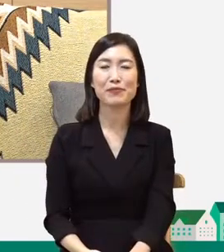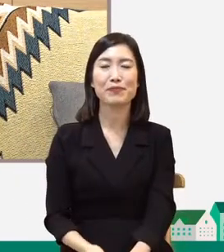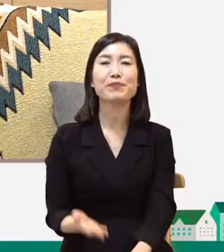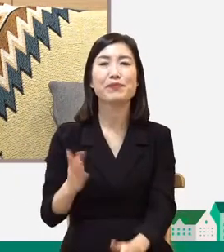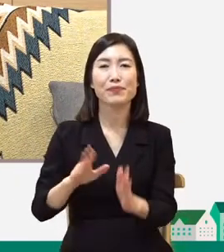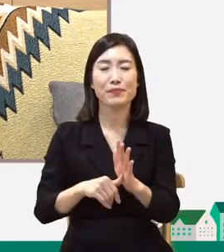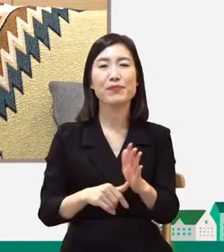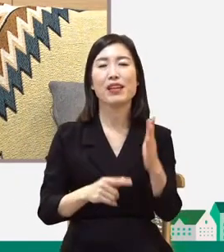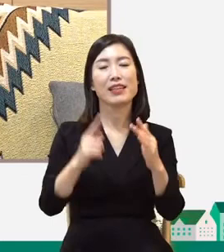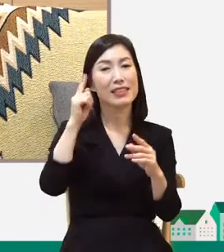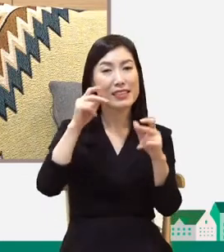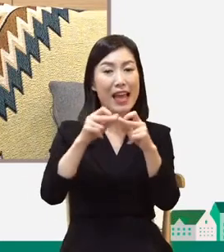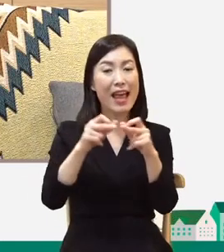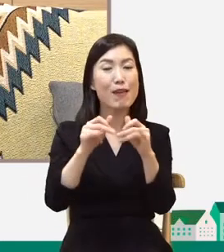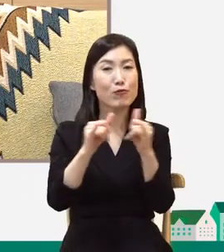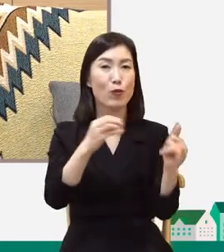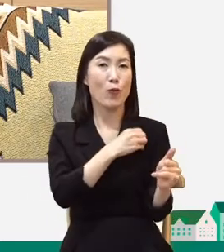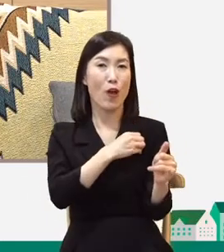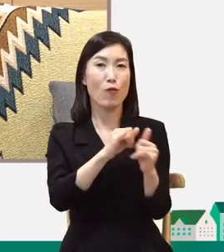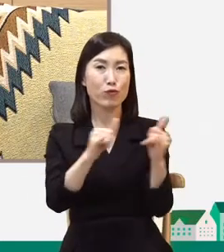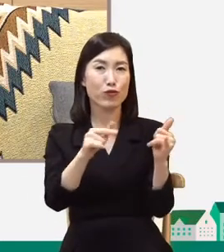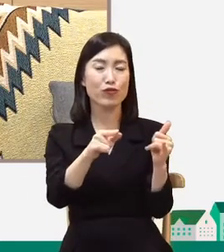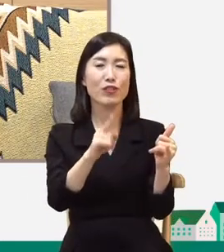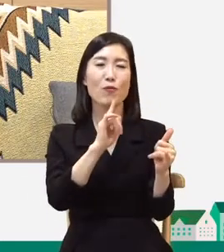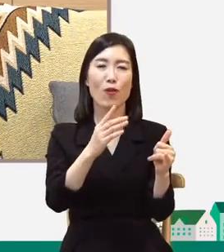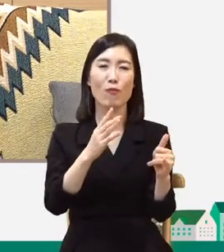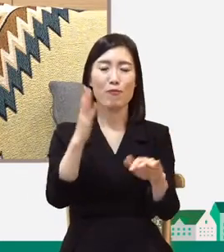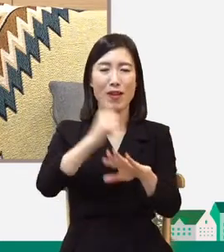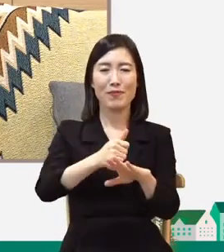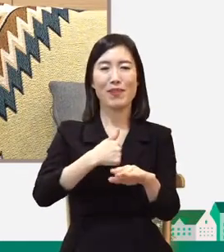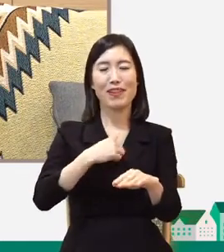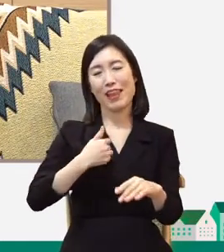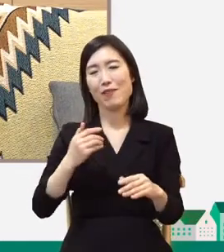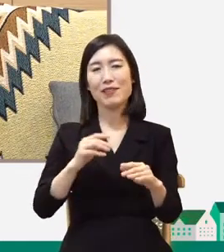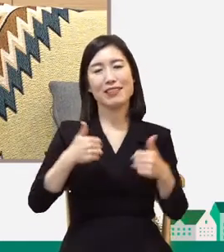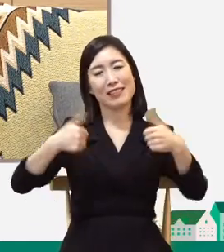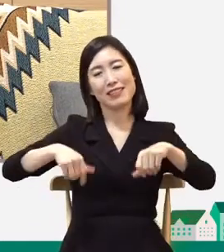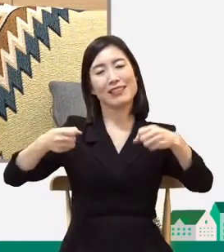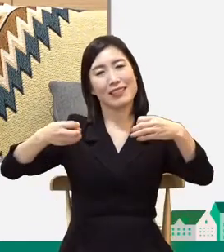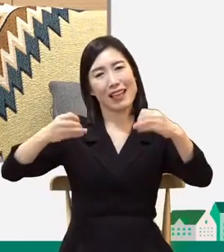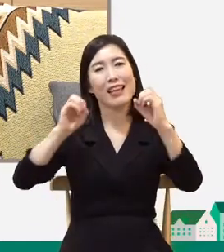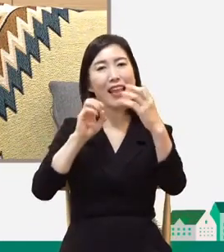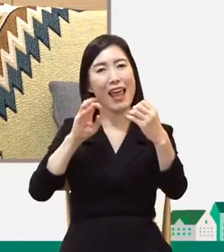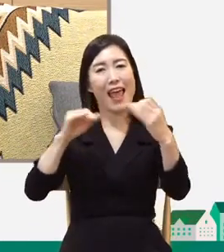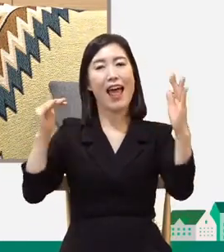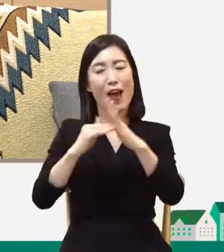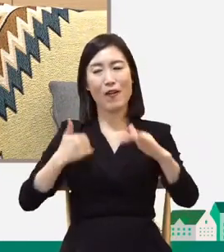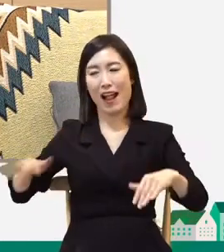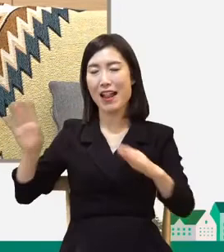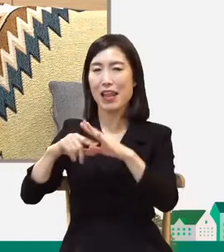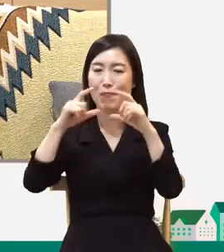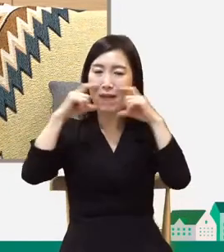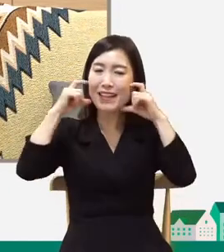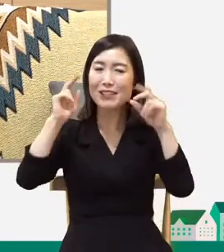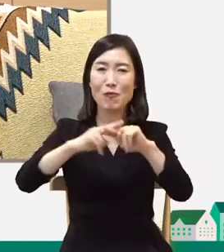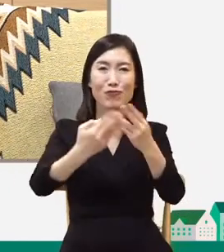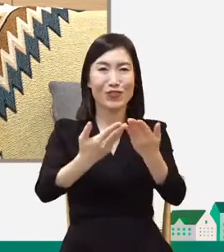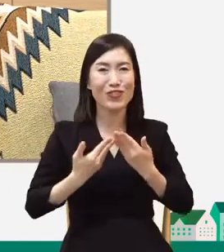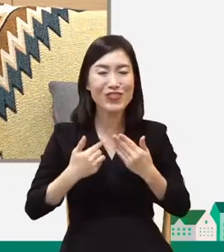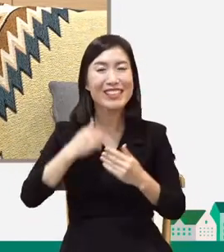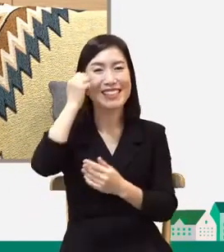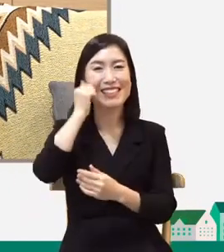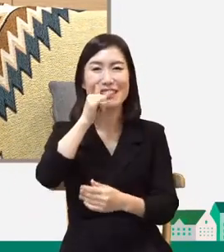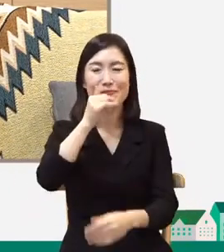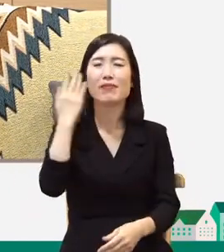그분이 떠나면서 저희한테 이렇게 마스크도 주시고 그래서 마스크도 얻어왔고 그런 이제 생각이 나는데 그때 참